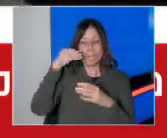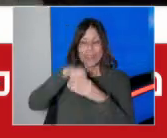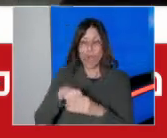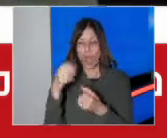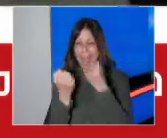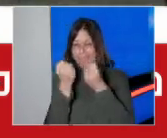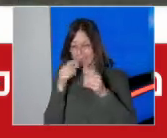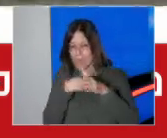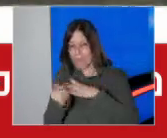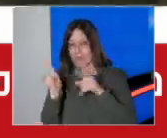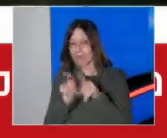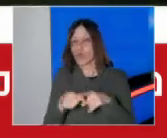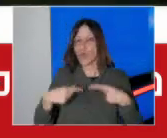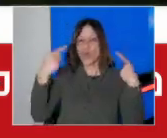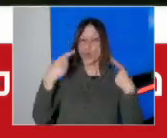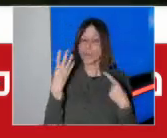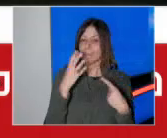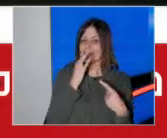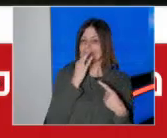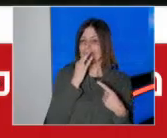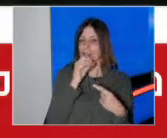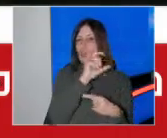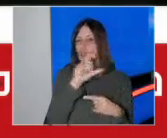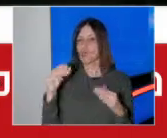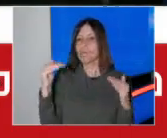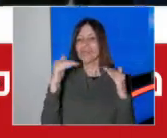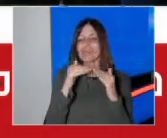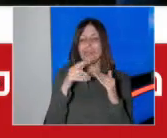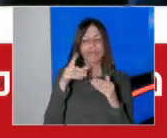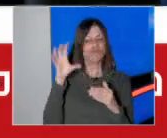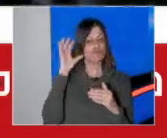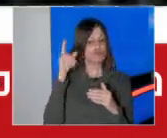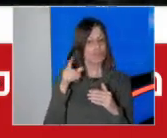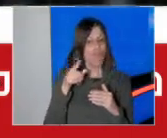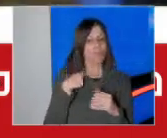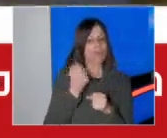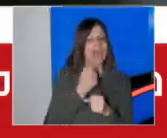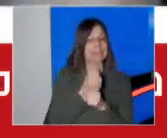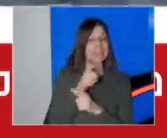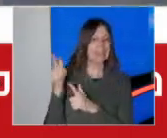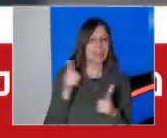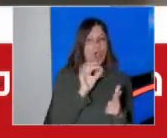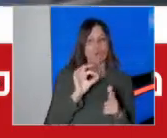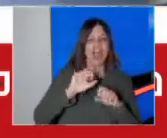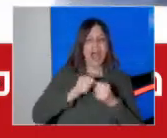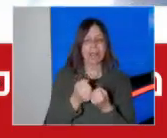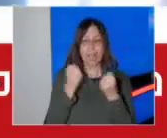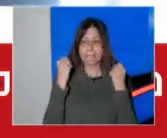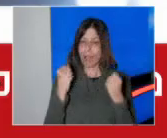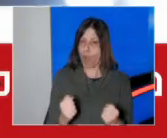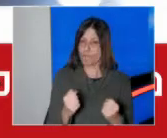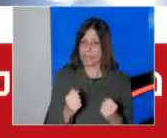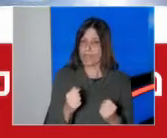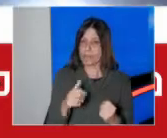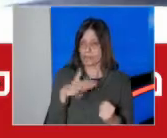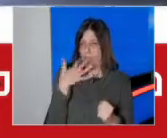הנמלט באותו יום. 4 הצעירים יואשמו כפוף לשימוע בגין מעשה טרור של חבלה מכוונת בכוונה